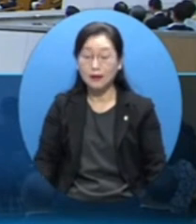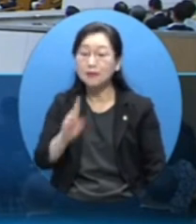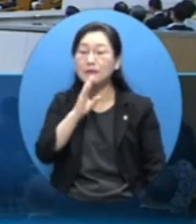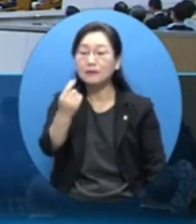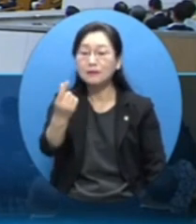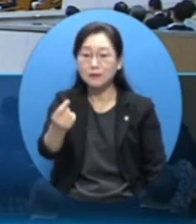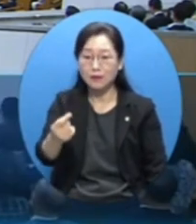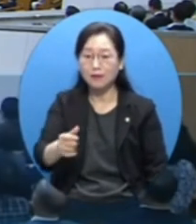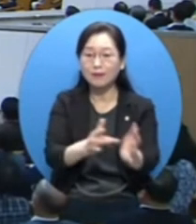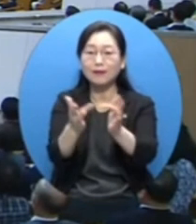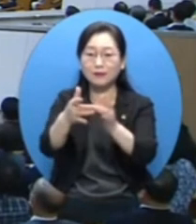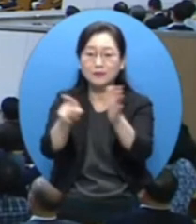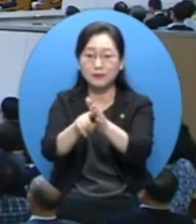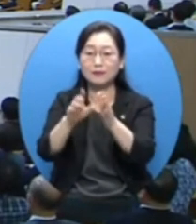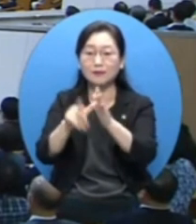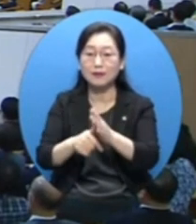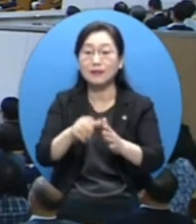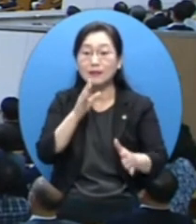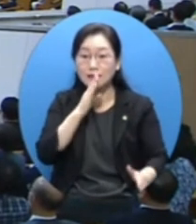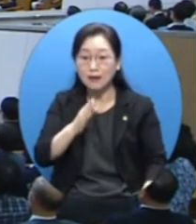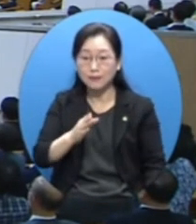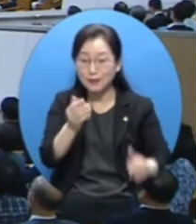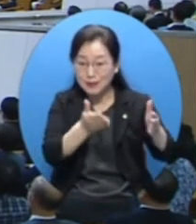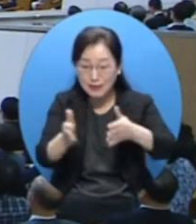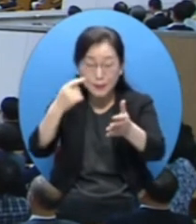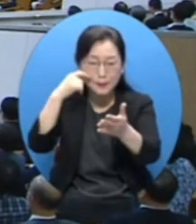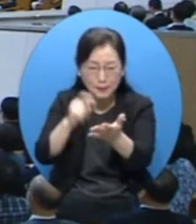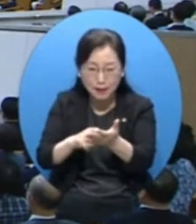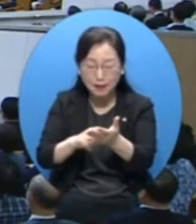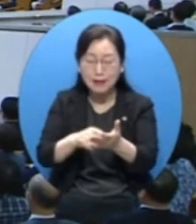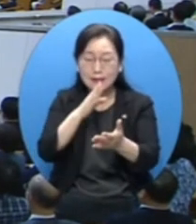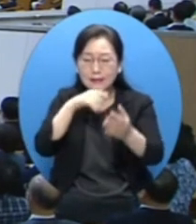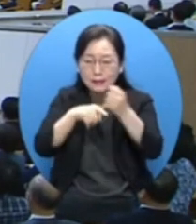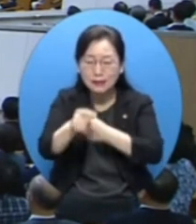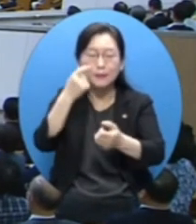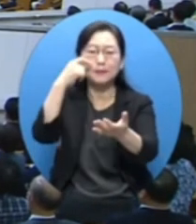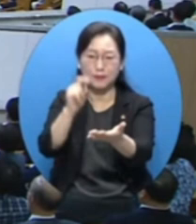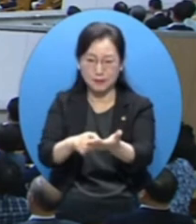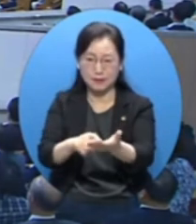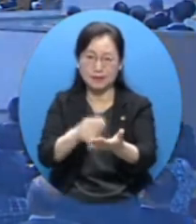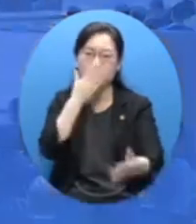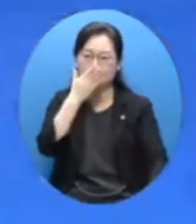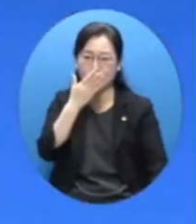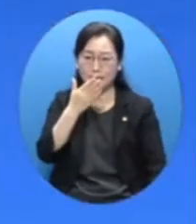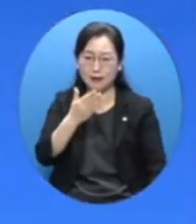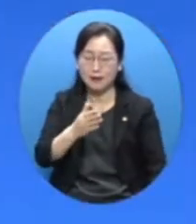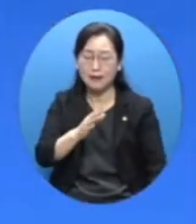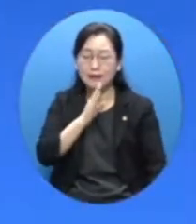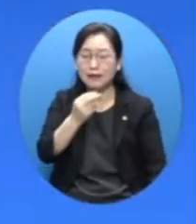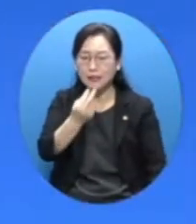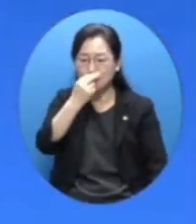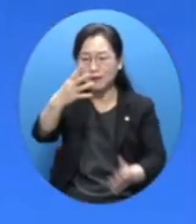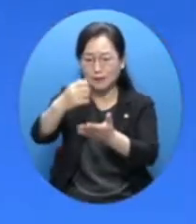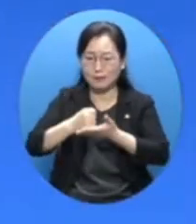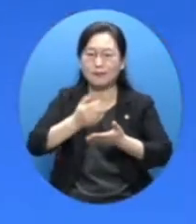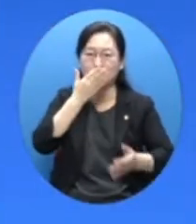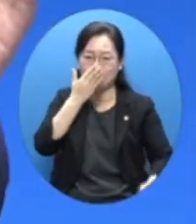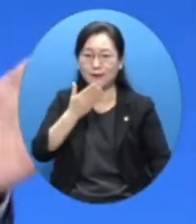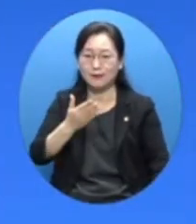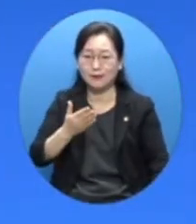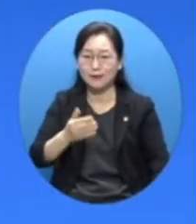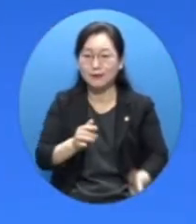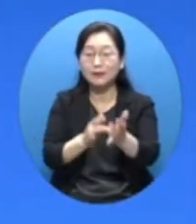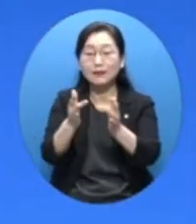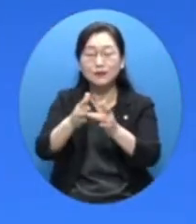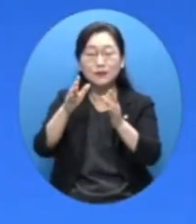예수님을 믿을 때 참 길을 발견하게 되는 것입니다 참된 진리를 발견하게 되는 것입니다 참된 생명을 얻게 되는 것입니다 예수님